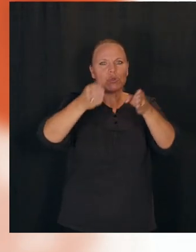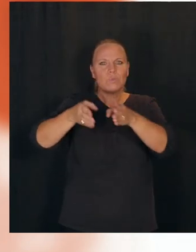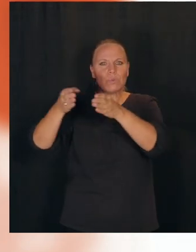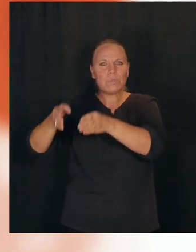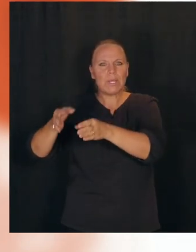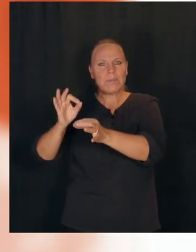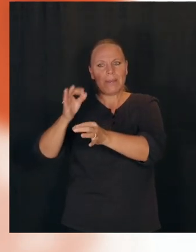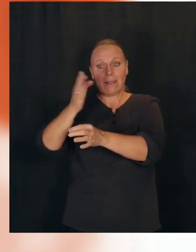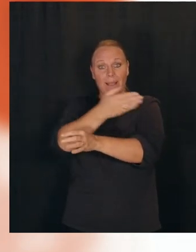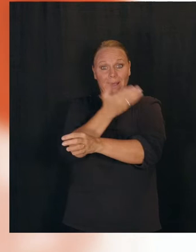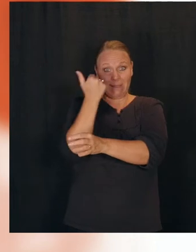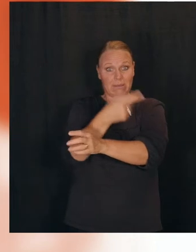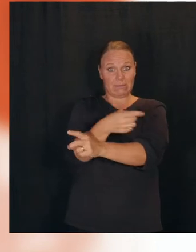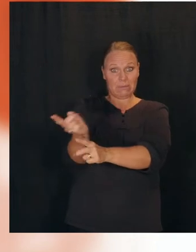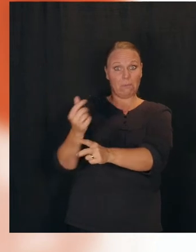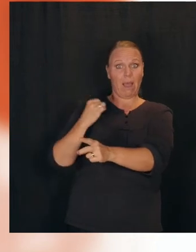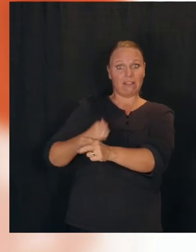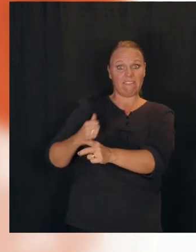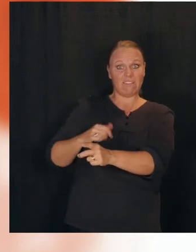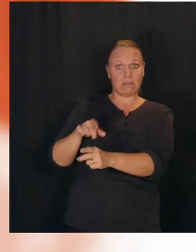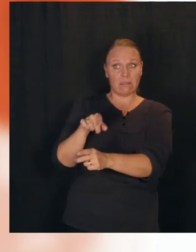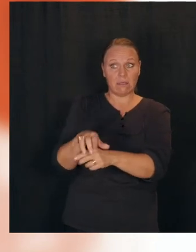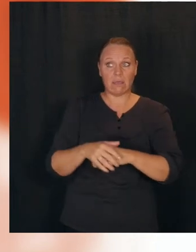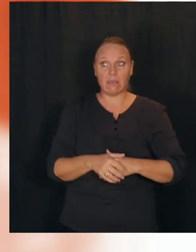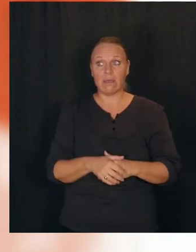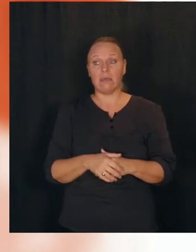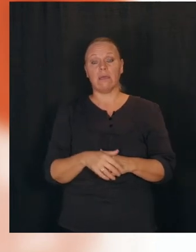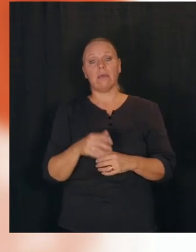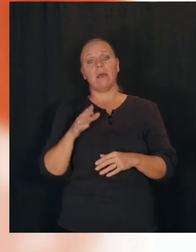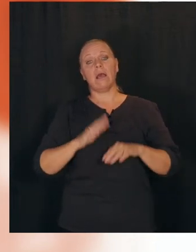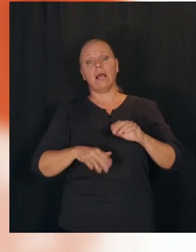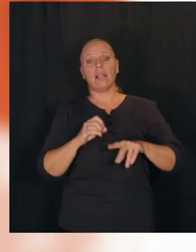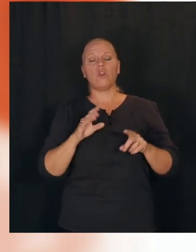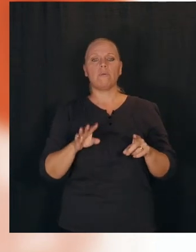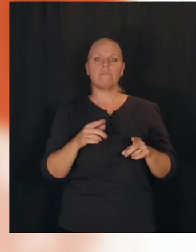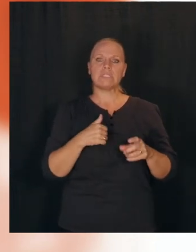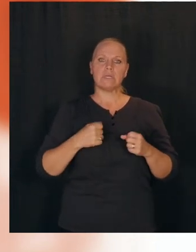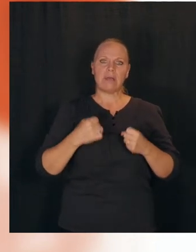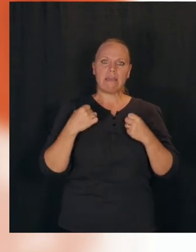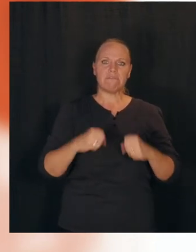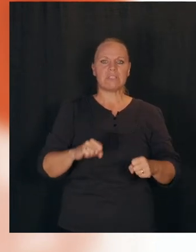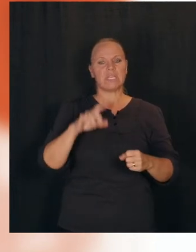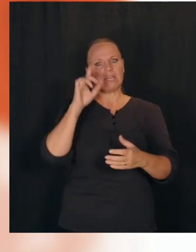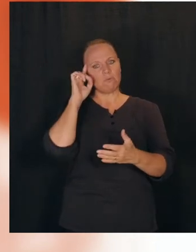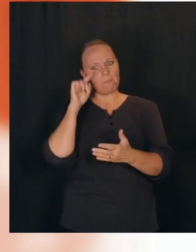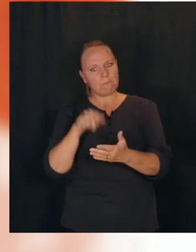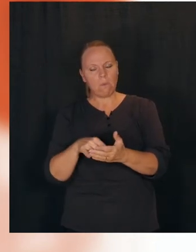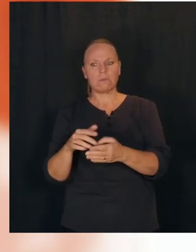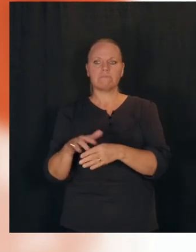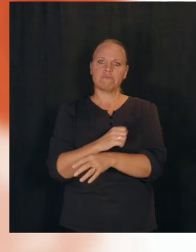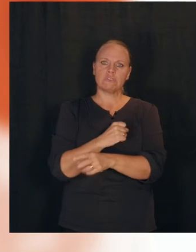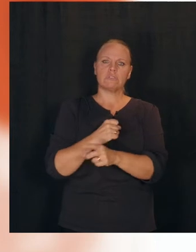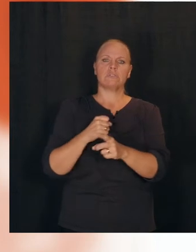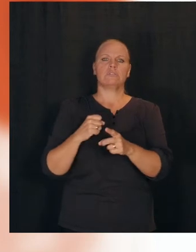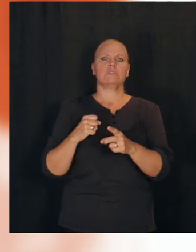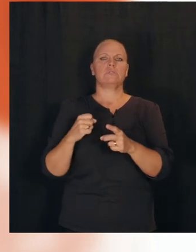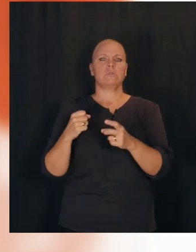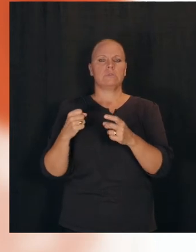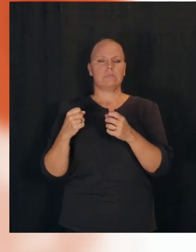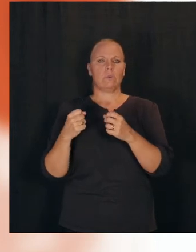sett har handlat om ändamålsenlighet, effektivitet och tillfredsställelse.